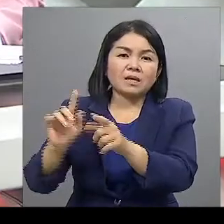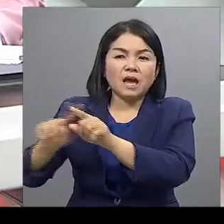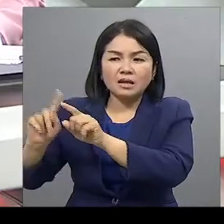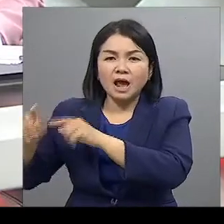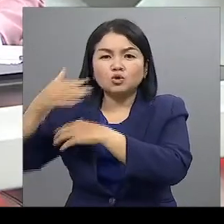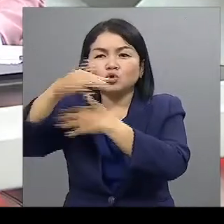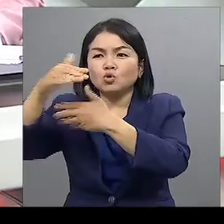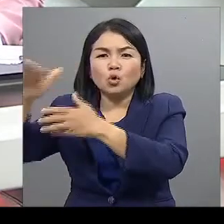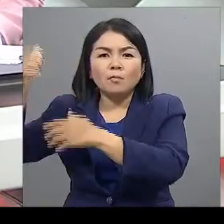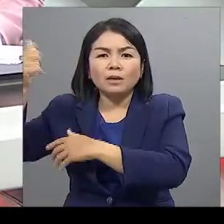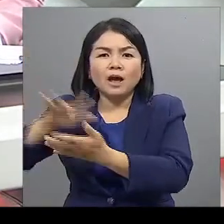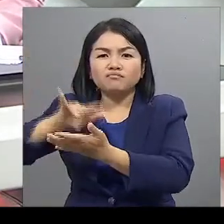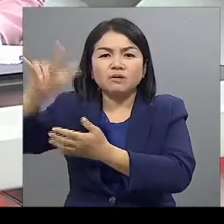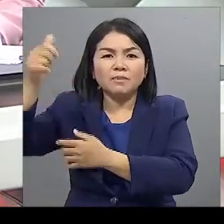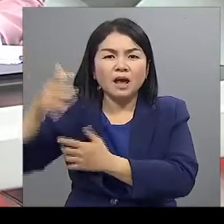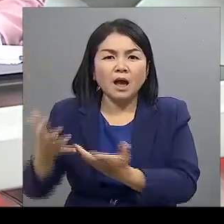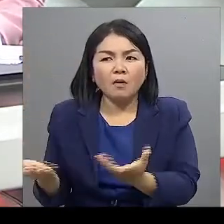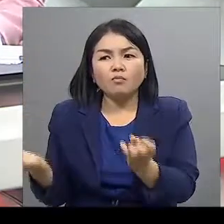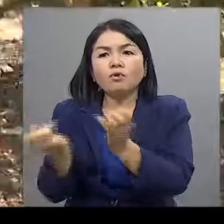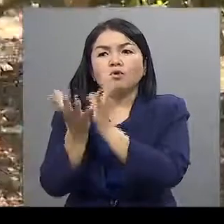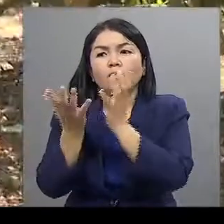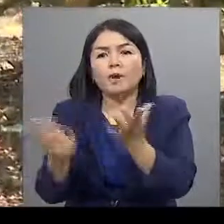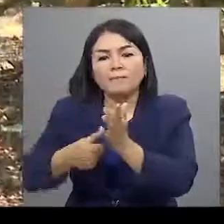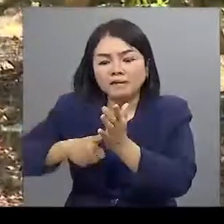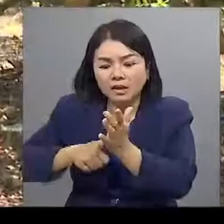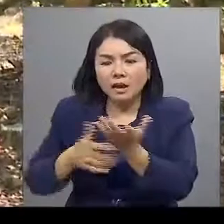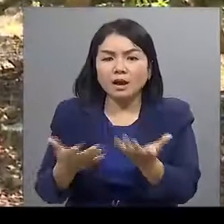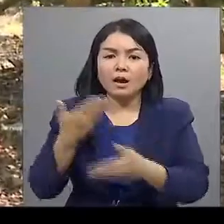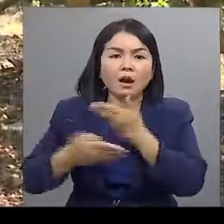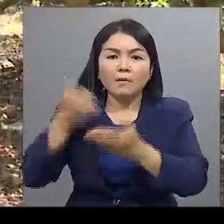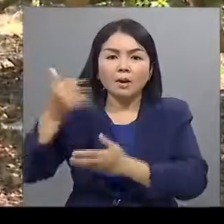ก็จะตามมาอีกติดตามจากรายงานค่ะ